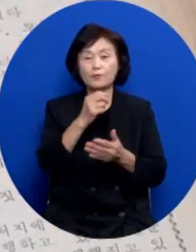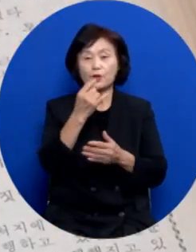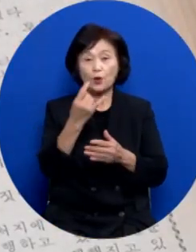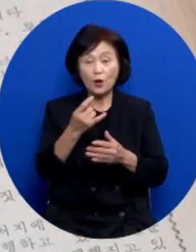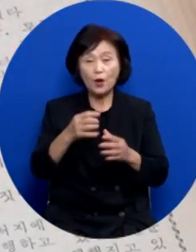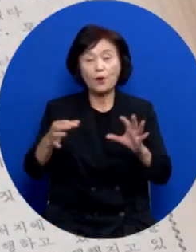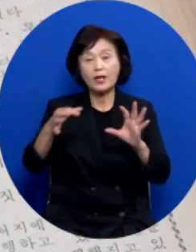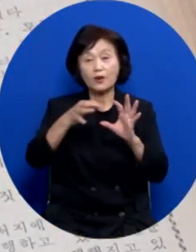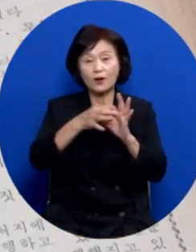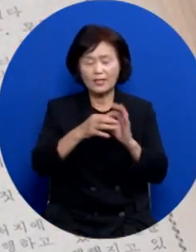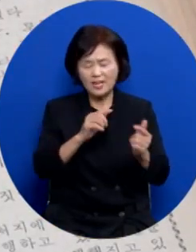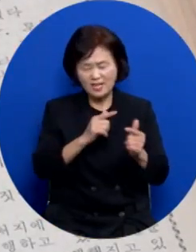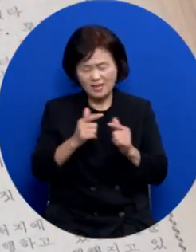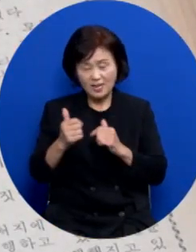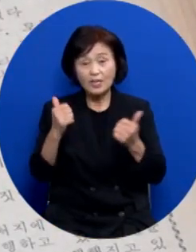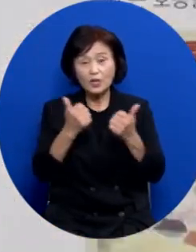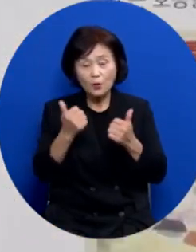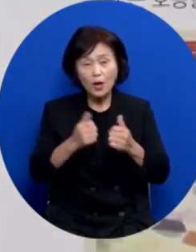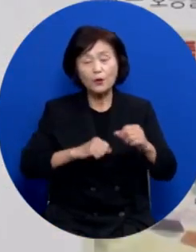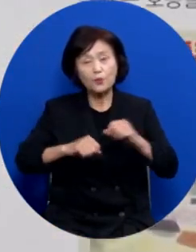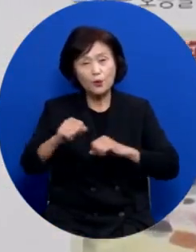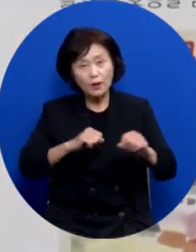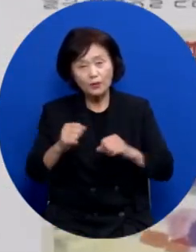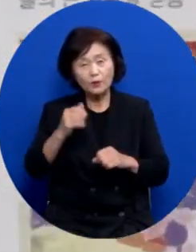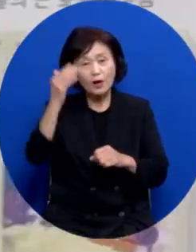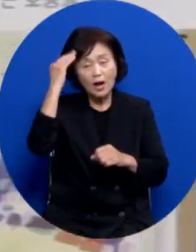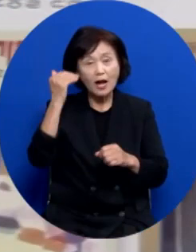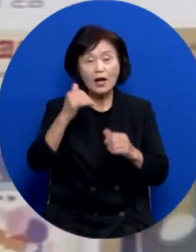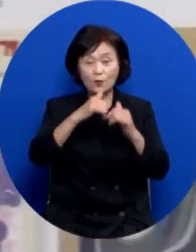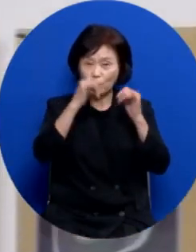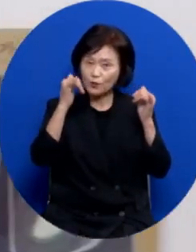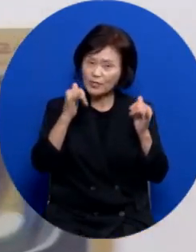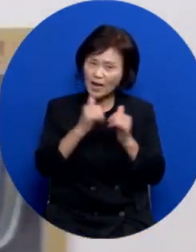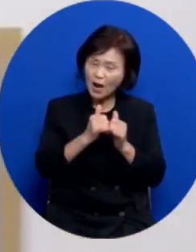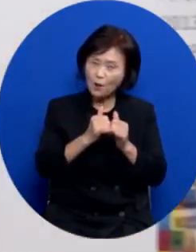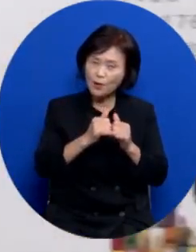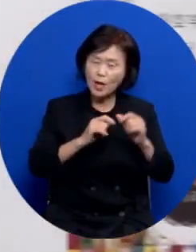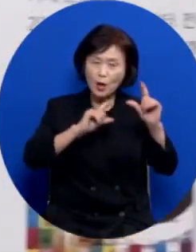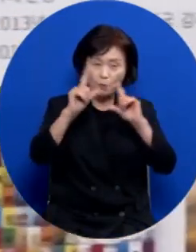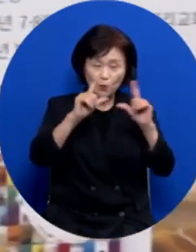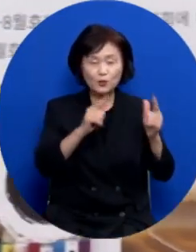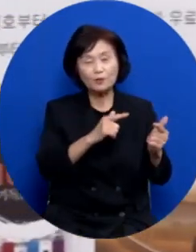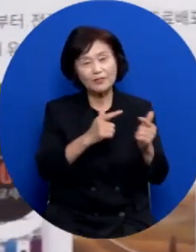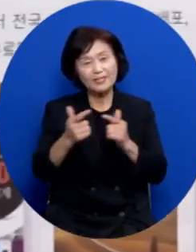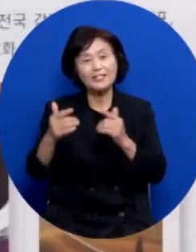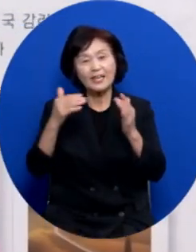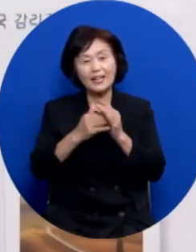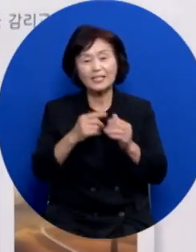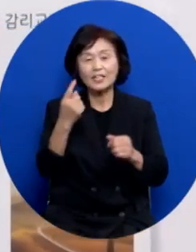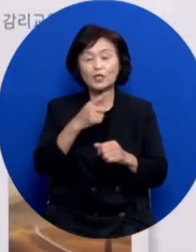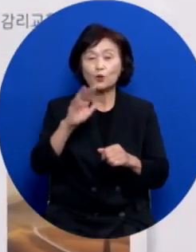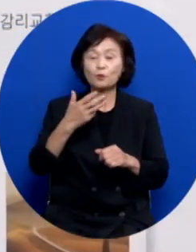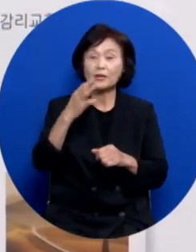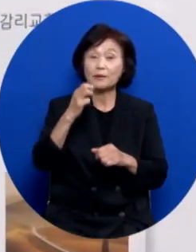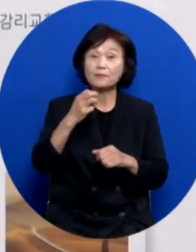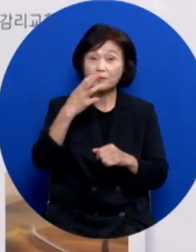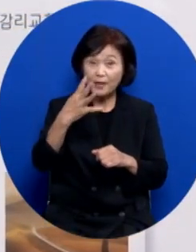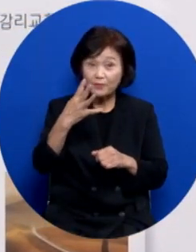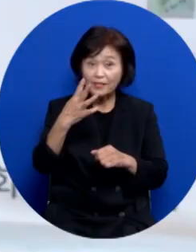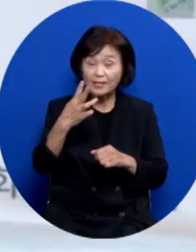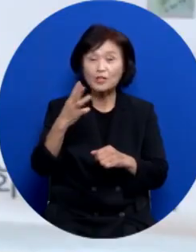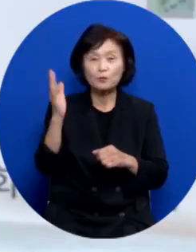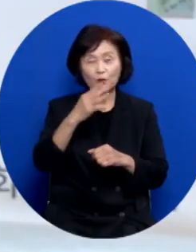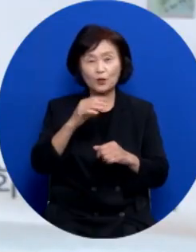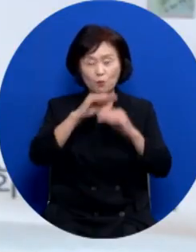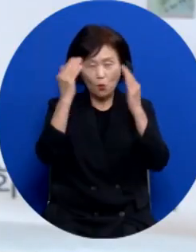각종 회의와 세속적 활동, 한국사회 민낯까지 1933년부터 모두 기록되어 있습니다.